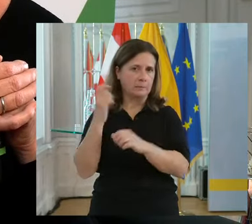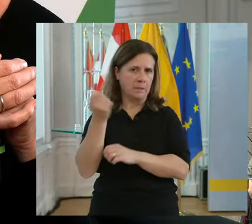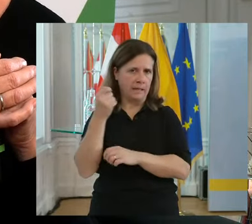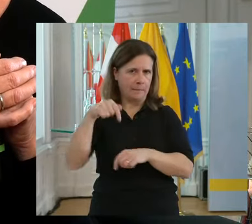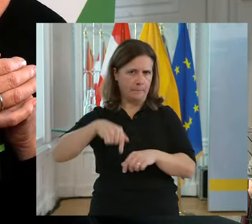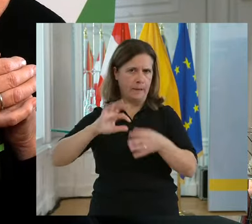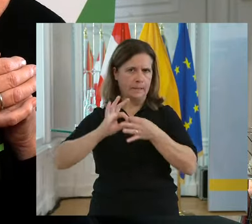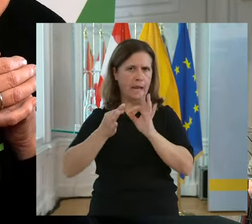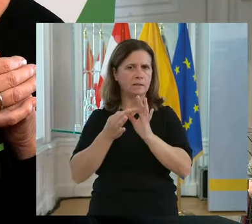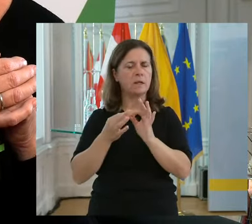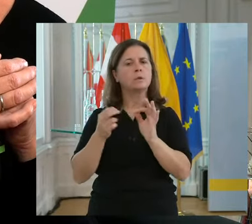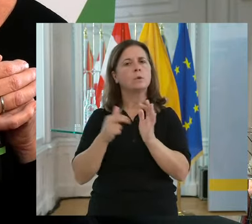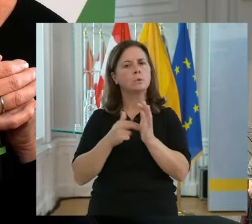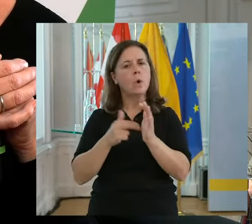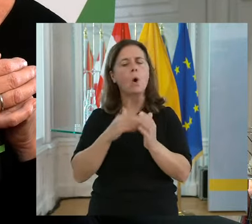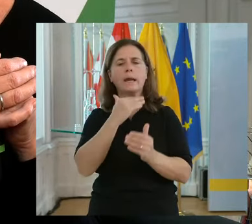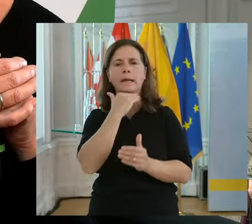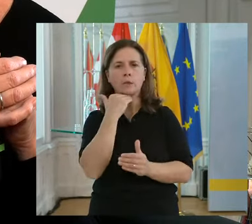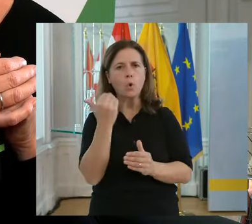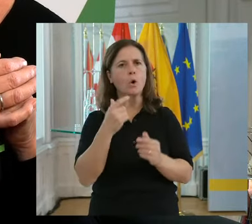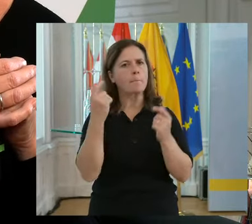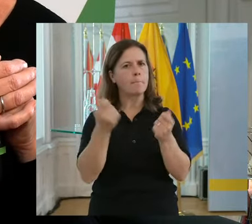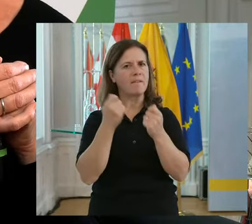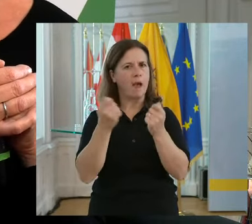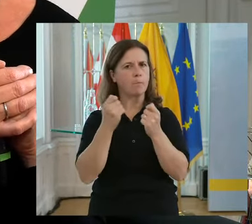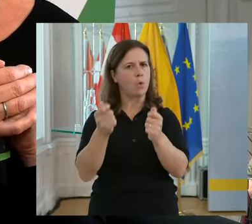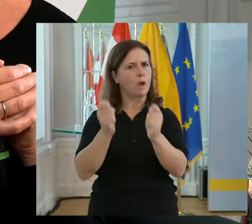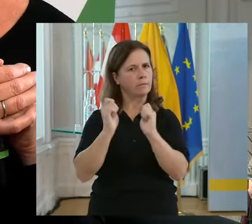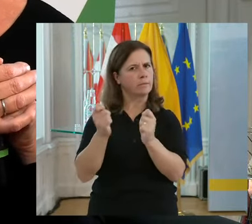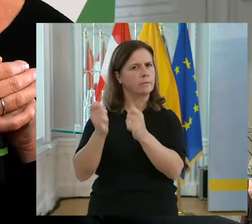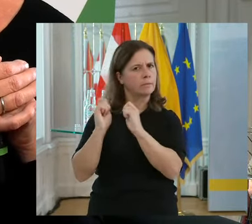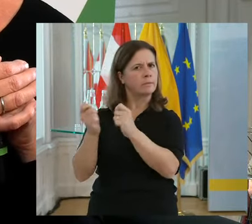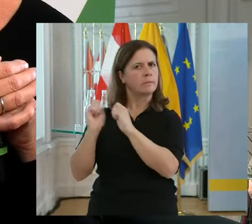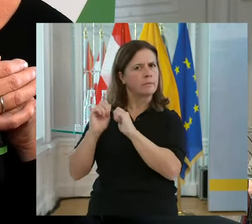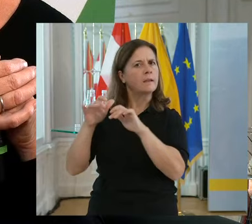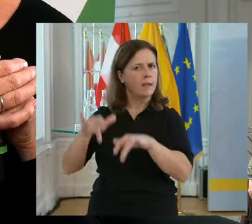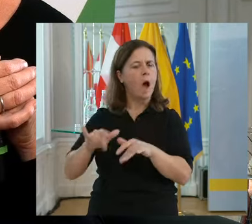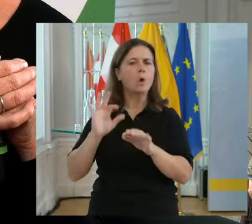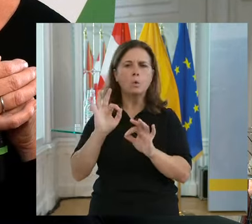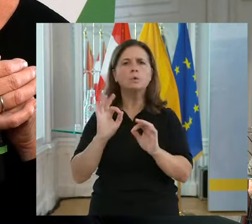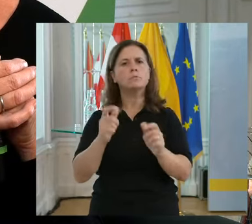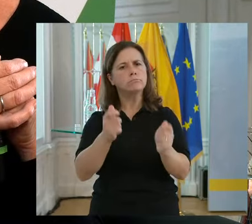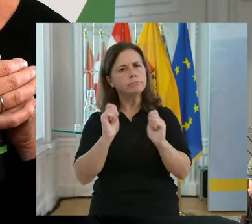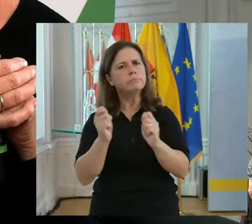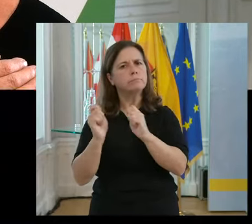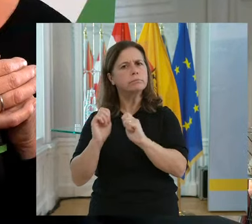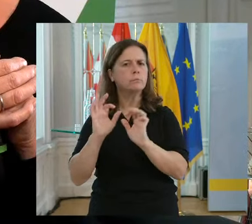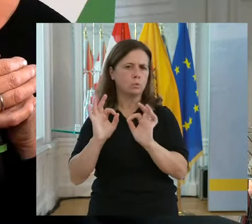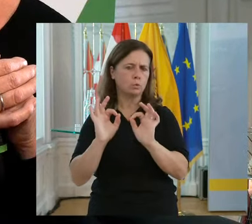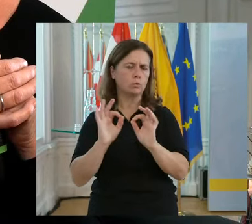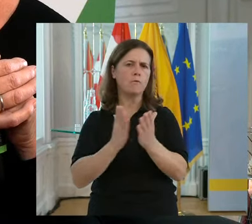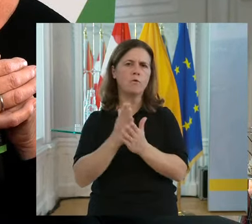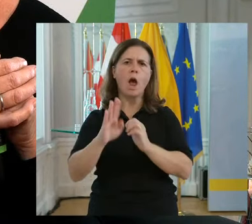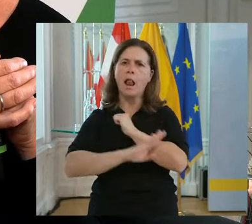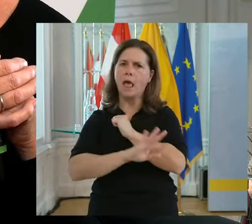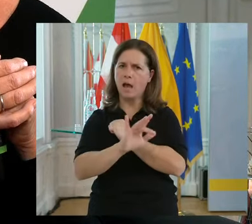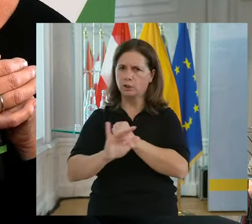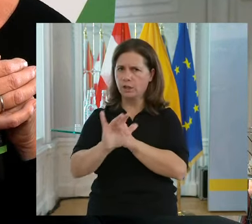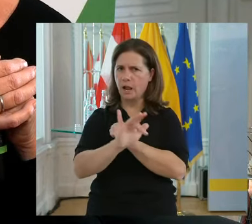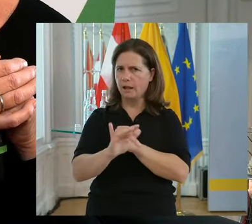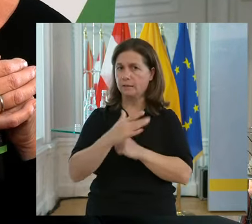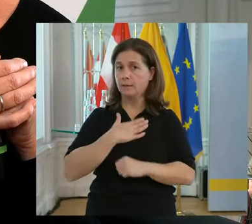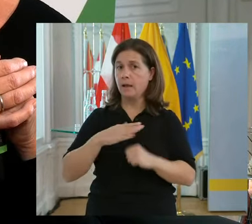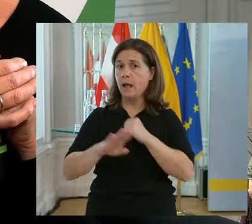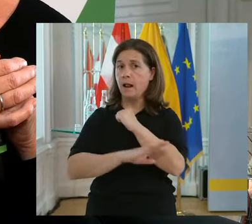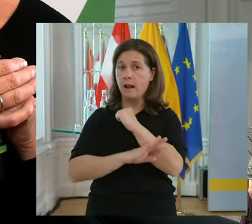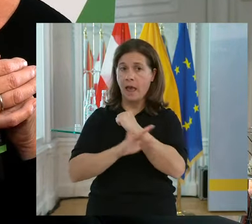Kärnten noch ausreichend Bewerbungen, gute Bewerbungen für Lehrstellen zu haben. Und wir haben ja unsere